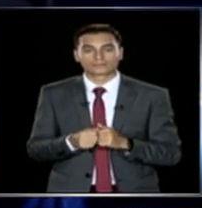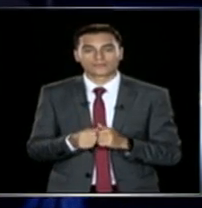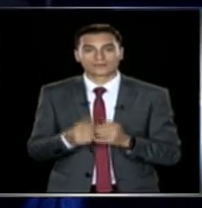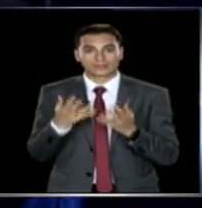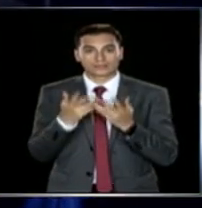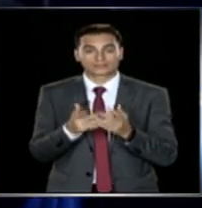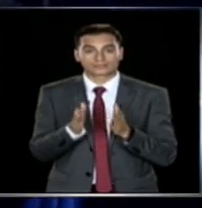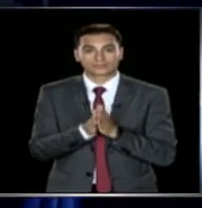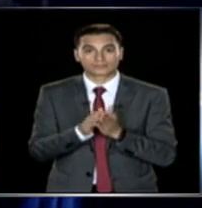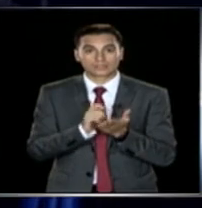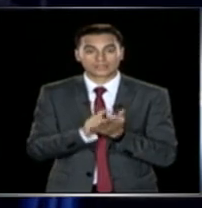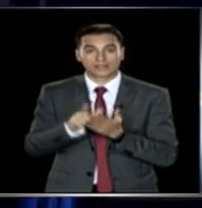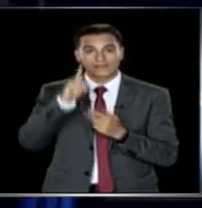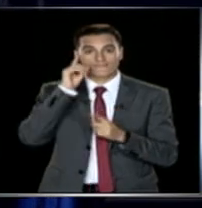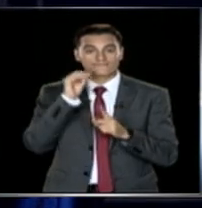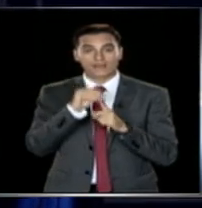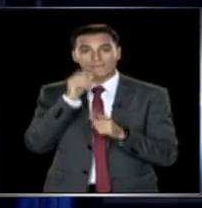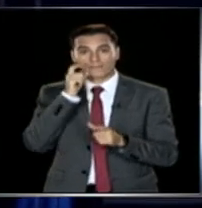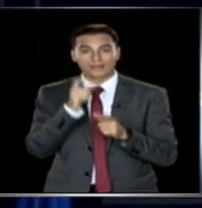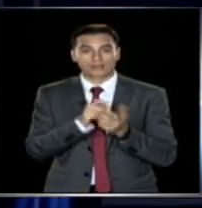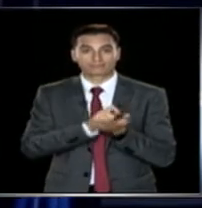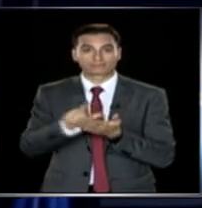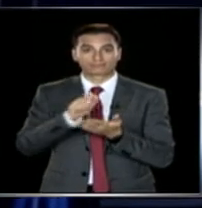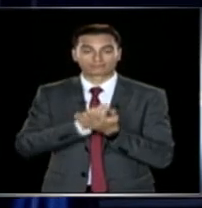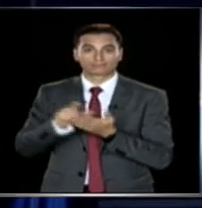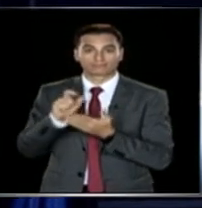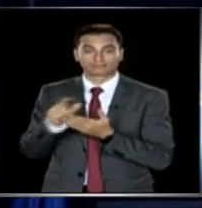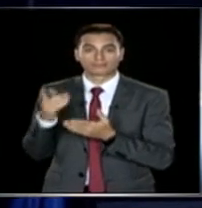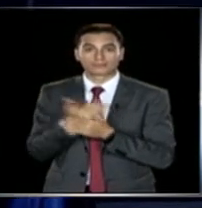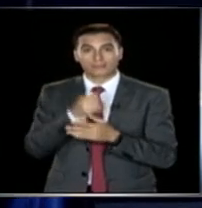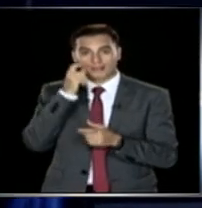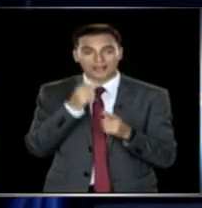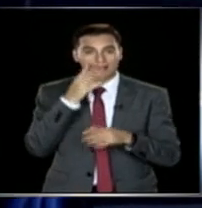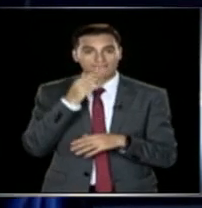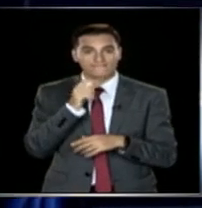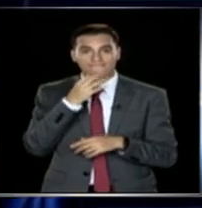مجموعة رسائل كان بيرسلها الكاتب لصديقه الفرنسي